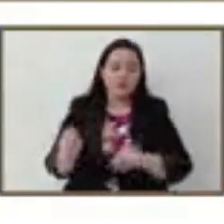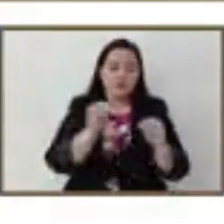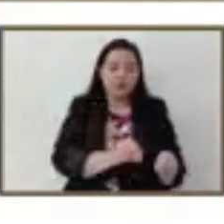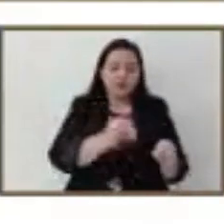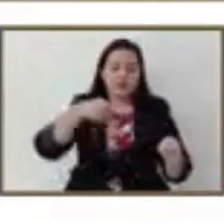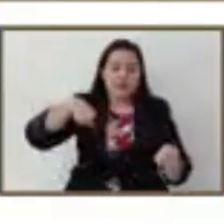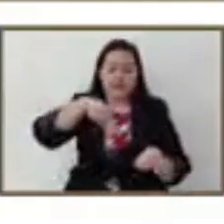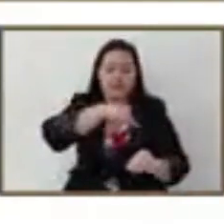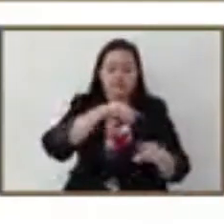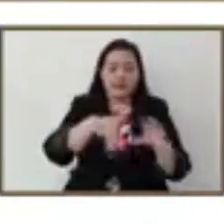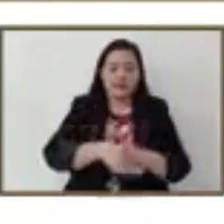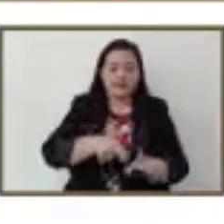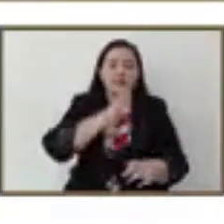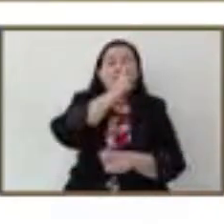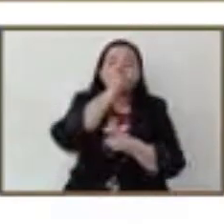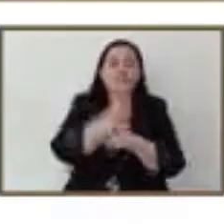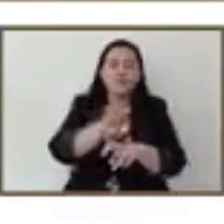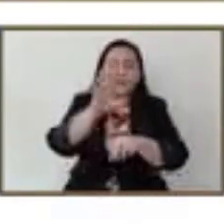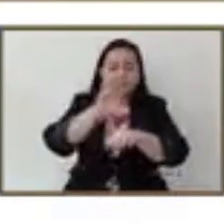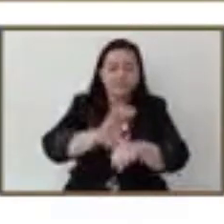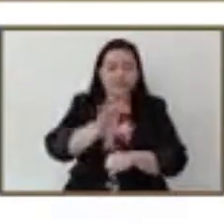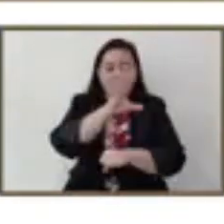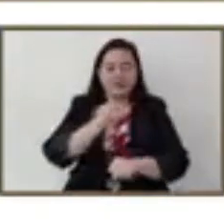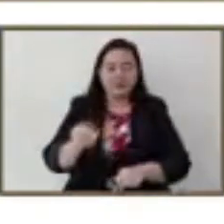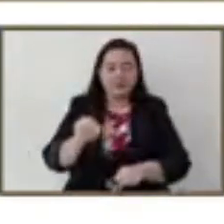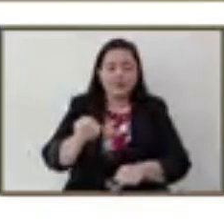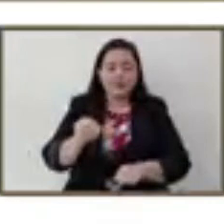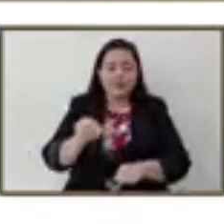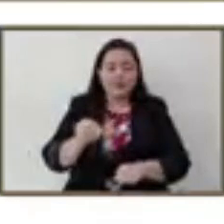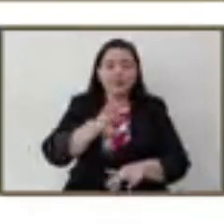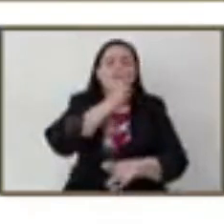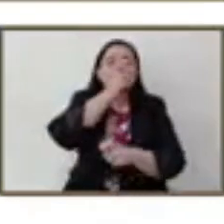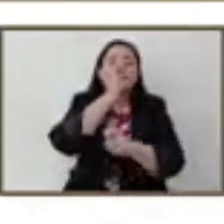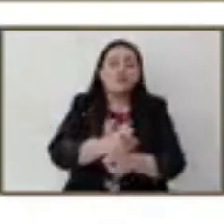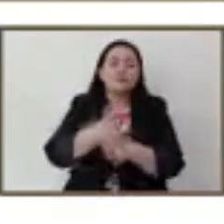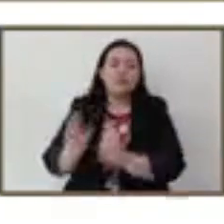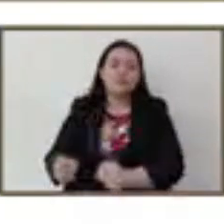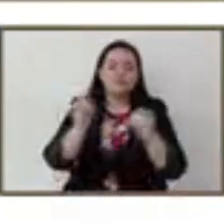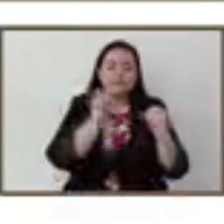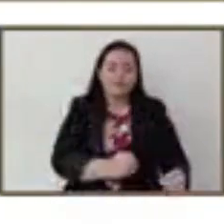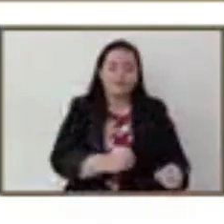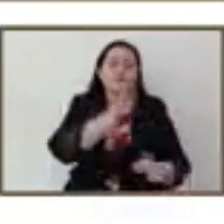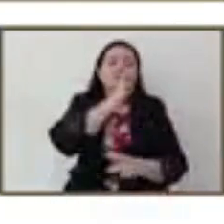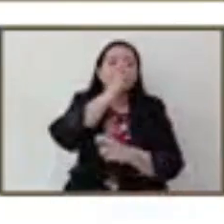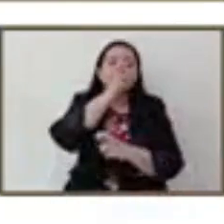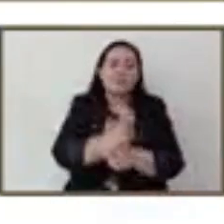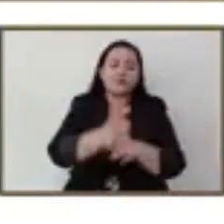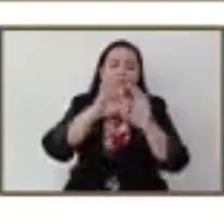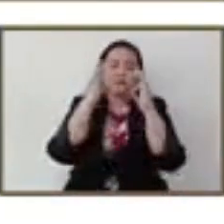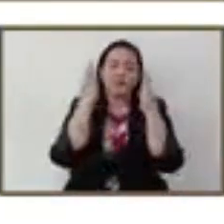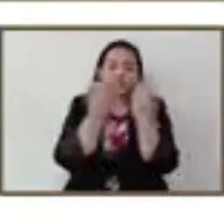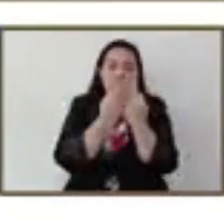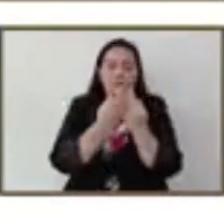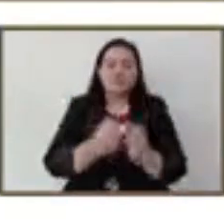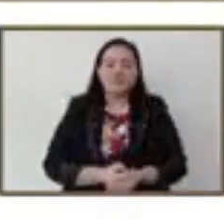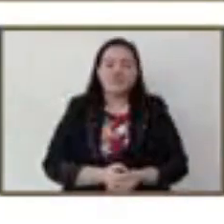O Diyos. Salamat na inilagay niyo po kami sa tamang organization, tamang pamilya, Panginoon. We don't want to miss